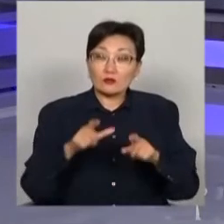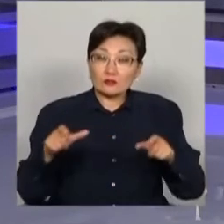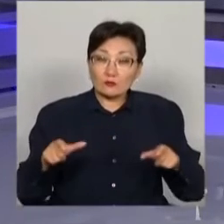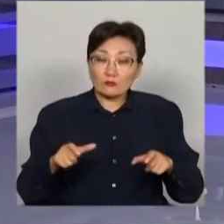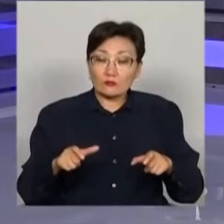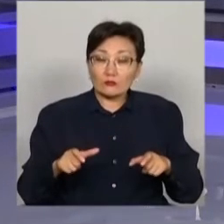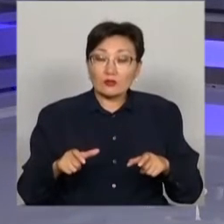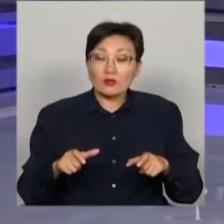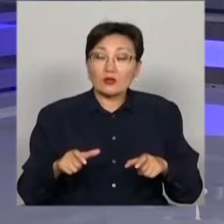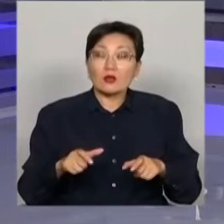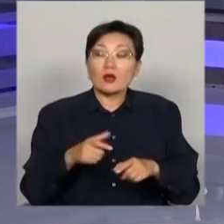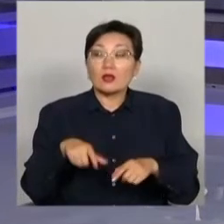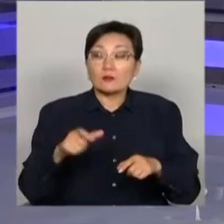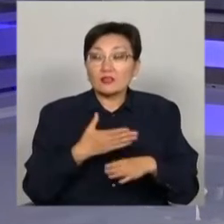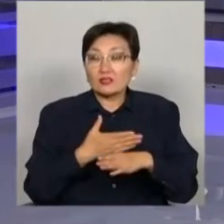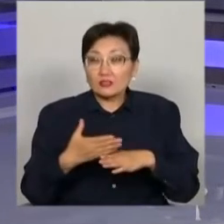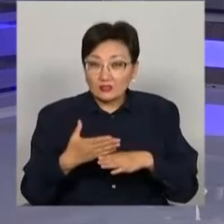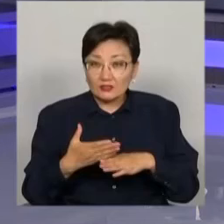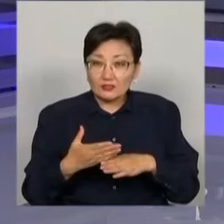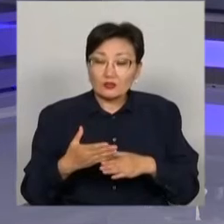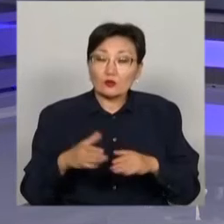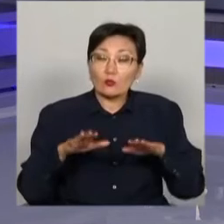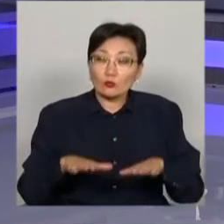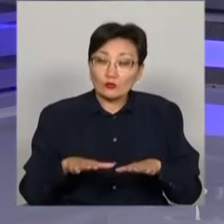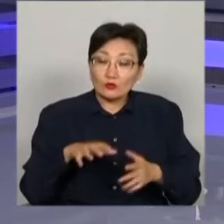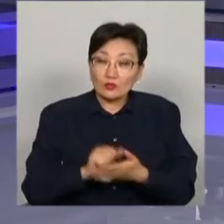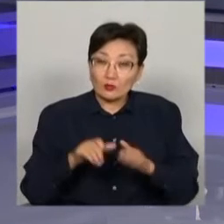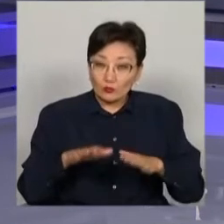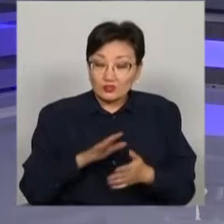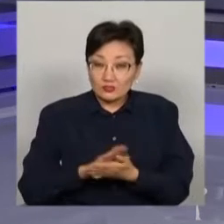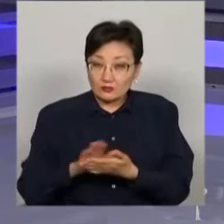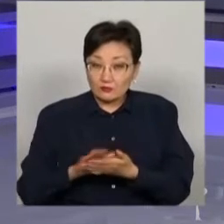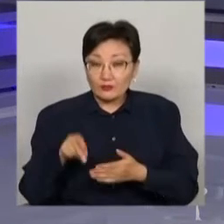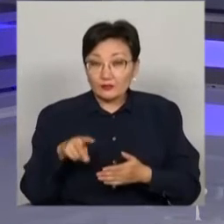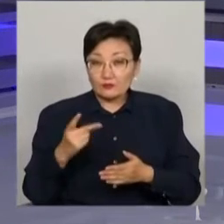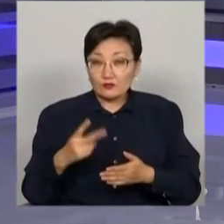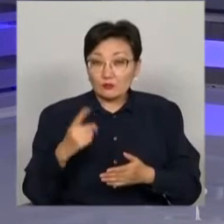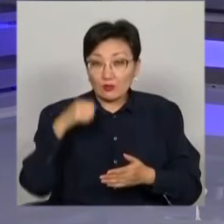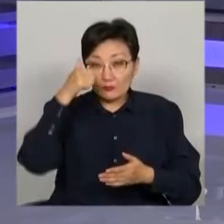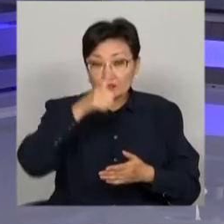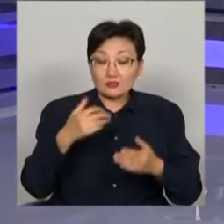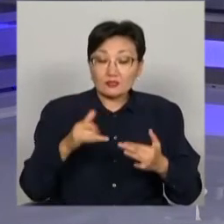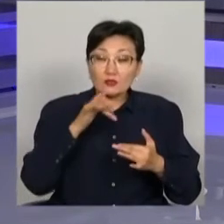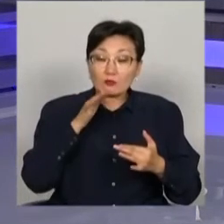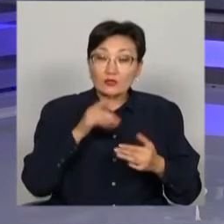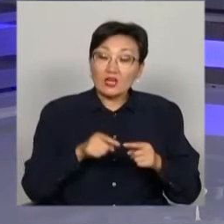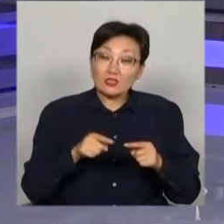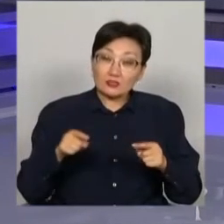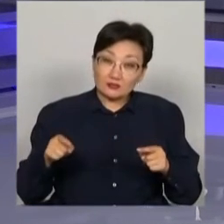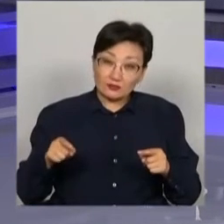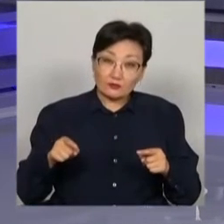тазалау. Осы биылғы таңның өзінде де осы 2021-мен қосылғанда қазіргі уақытының